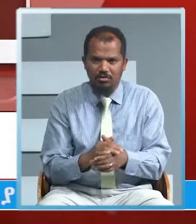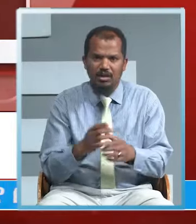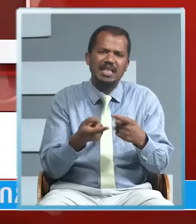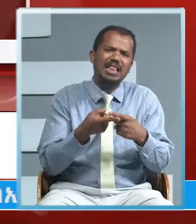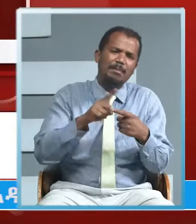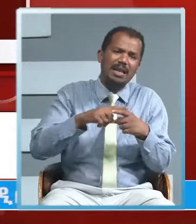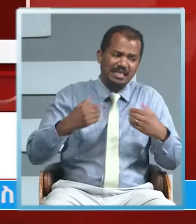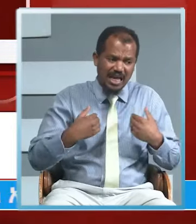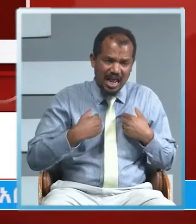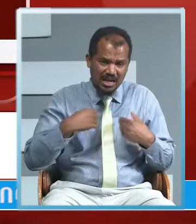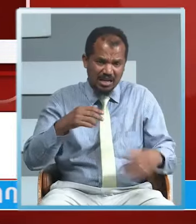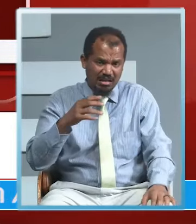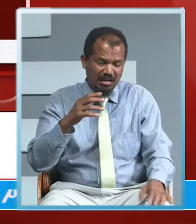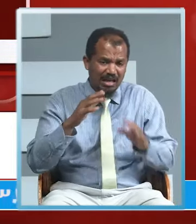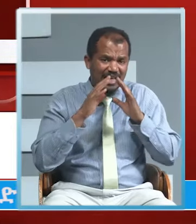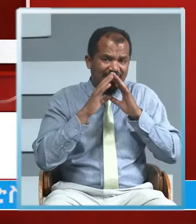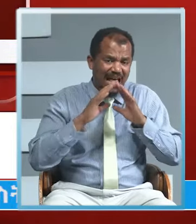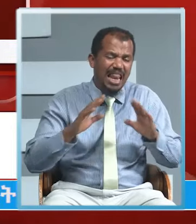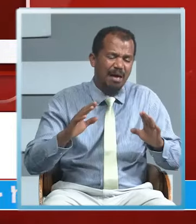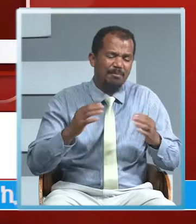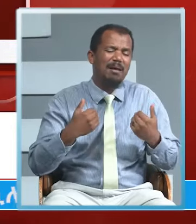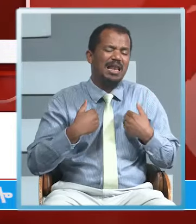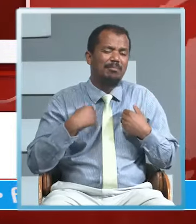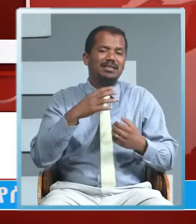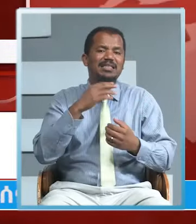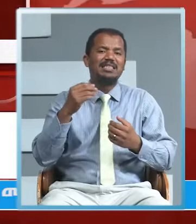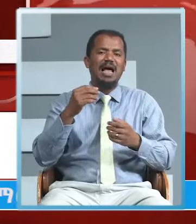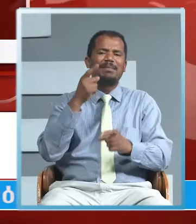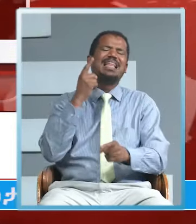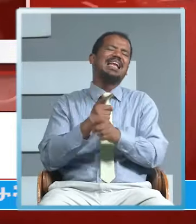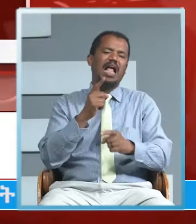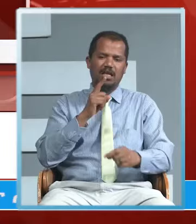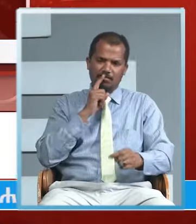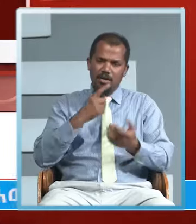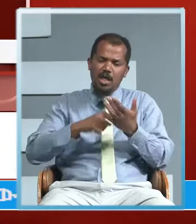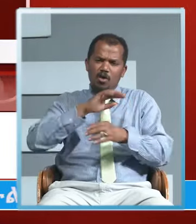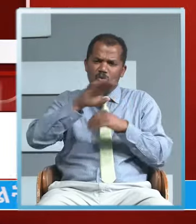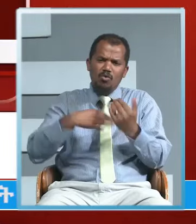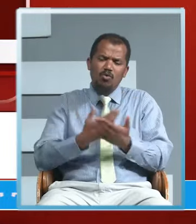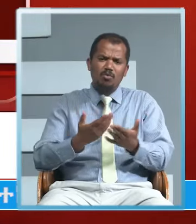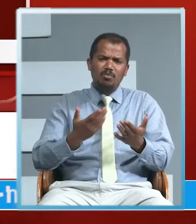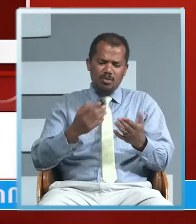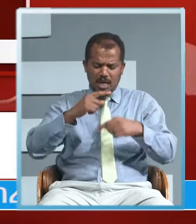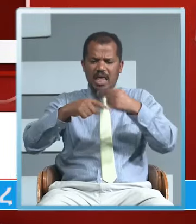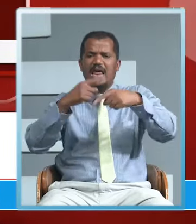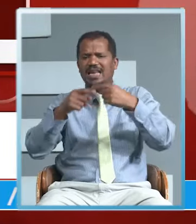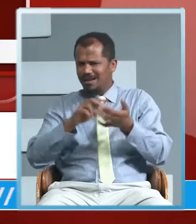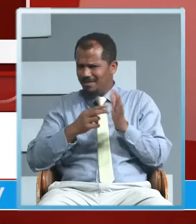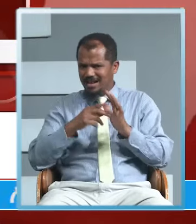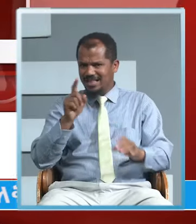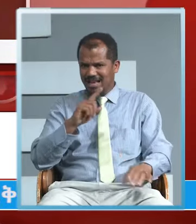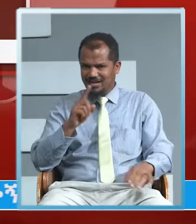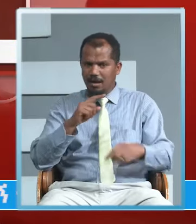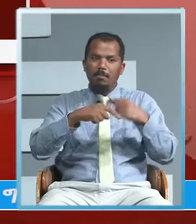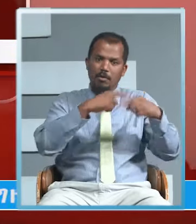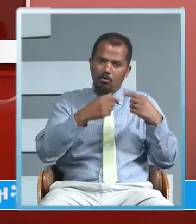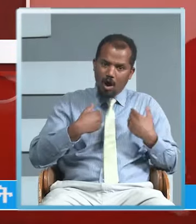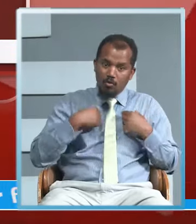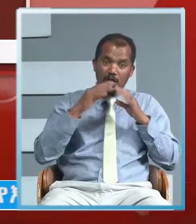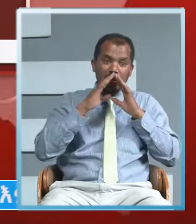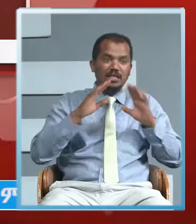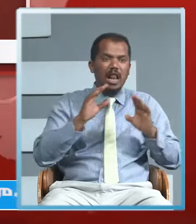እየተመለሰ ያለው ደግሞ ሰላሙ ሰላም ባለበትና በተረጋገጠበት ነው። ይህ ሁሉም ይሄዳል ማለት አይደለም። የሚሄዱ አሉ።